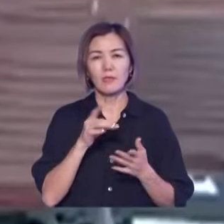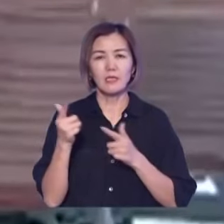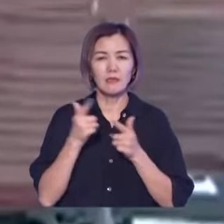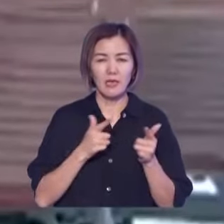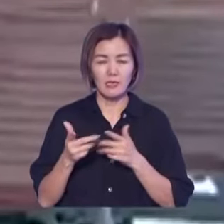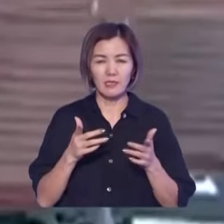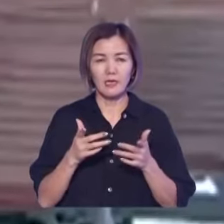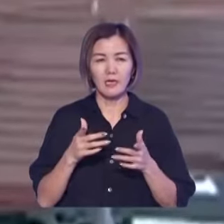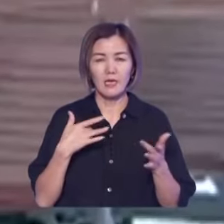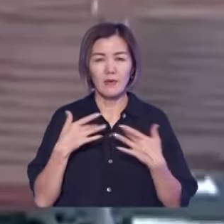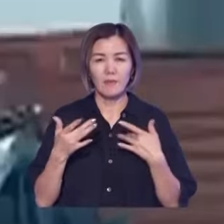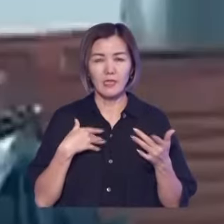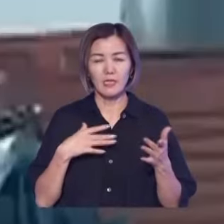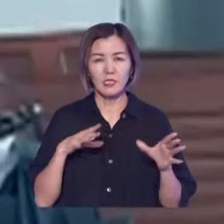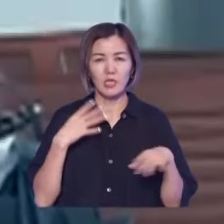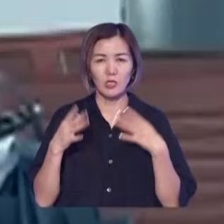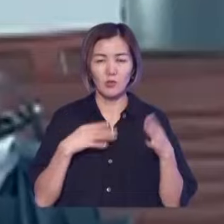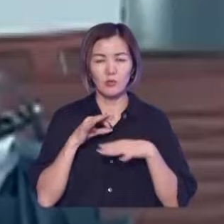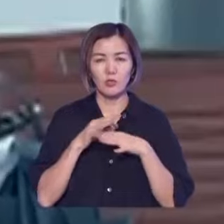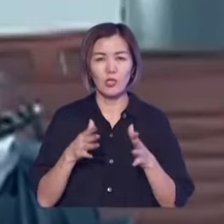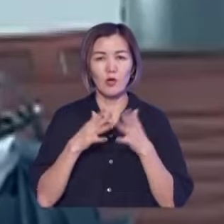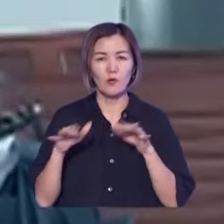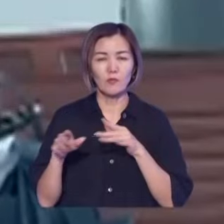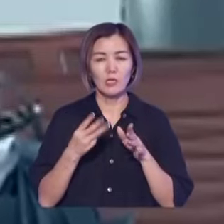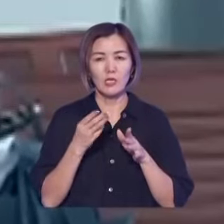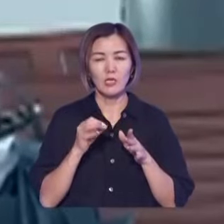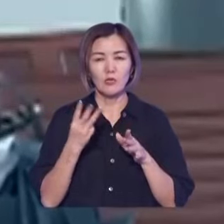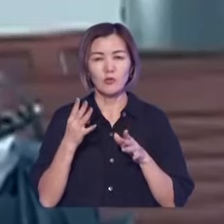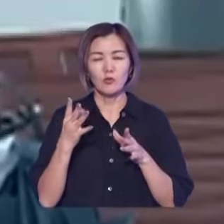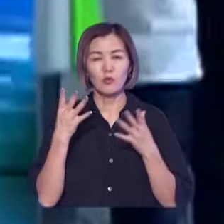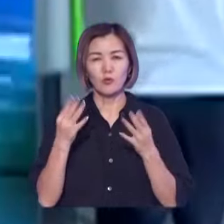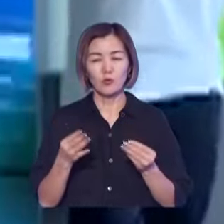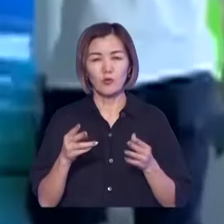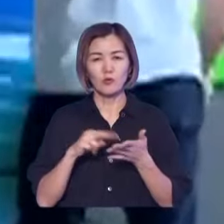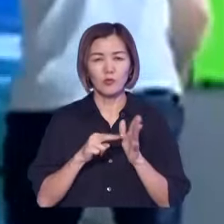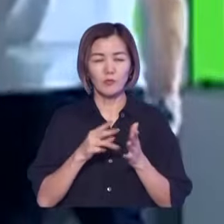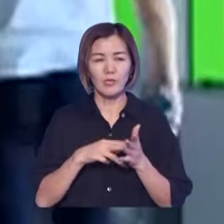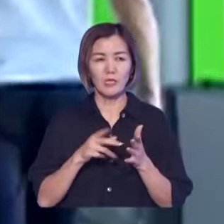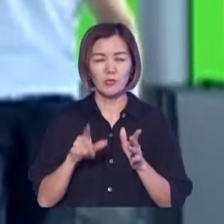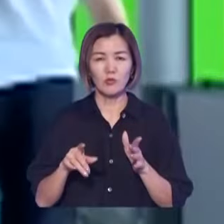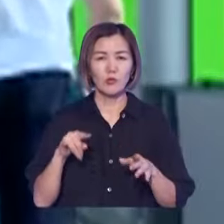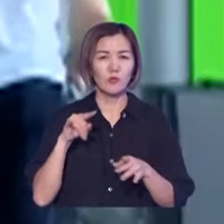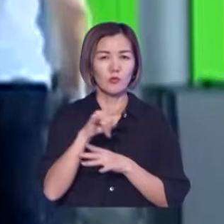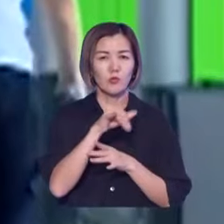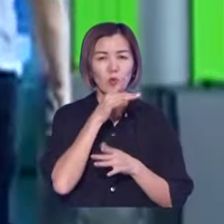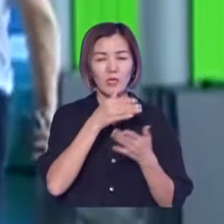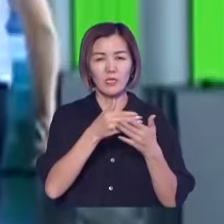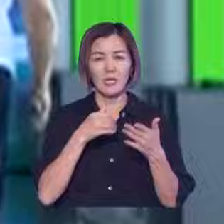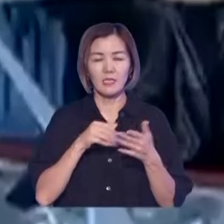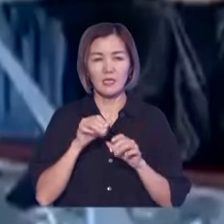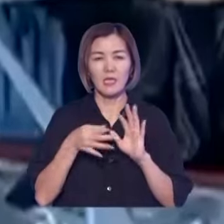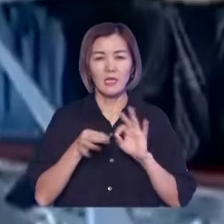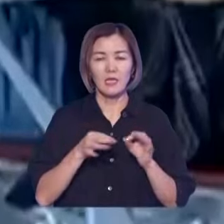қорғаныс министрлігі жаттығу жұмыстарын жүргізеді. Ауқымды шара шілденің 3-ші мен 4-іне жоспарланған. Жолаушылардың рейстерін ұшу уақытын алдын ала нақтылап